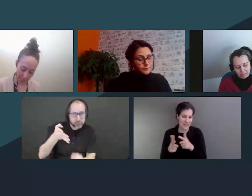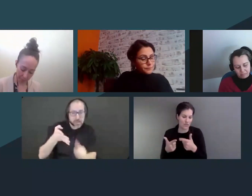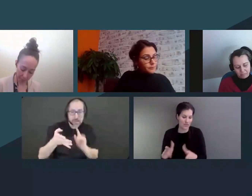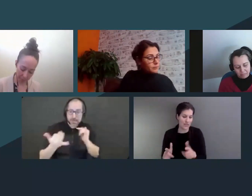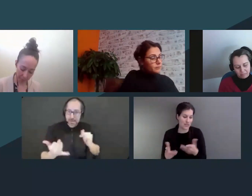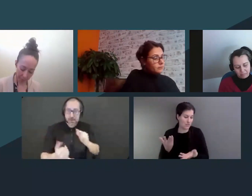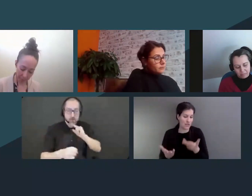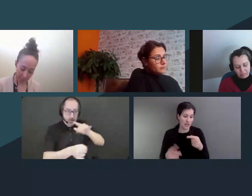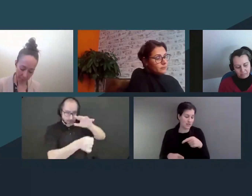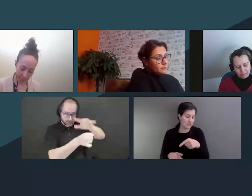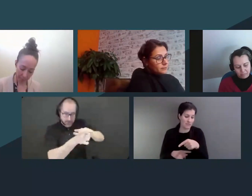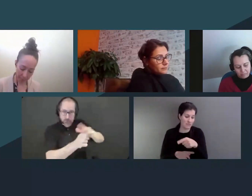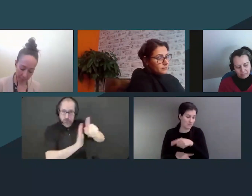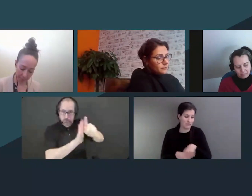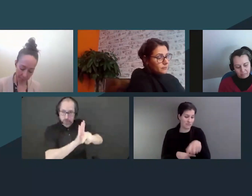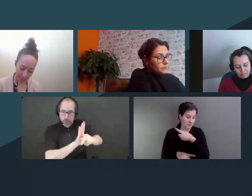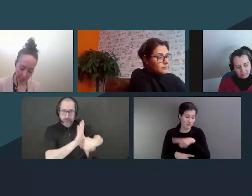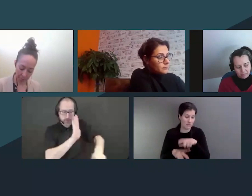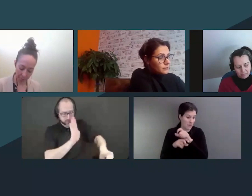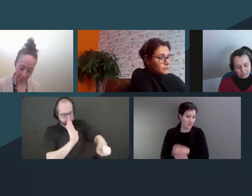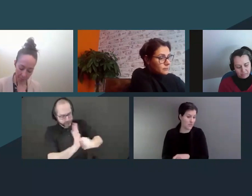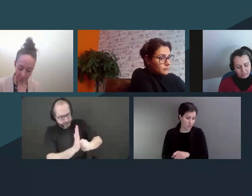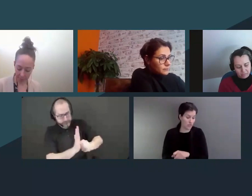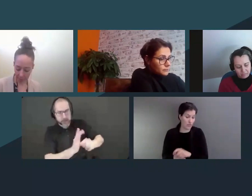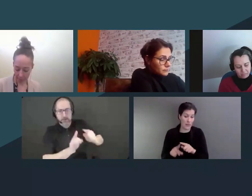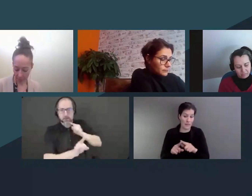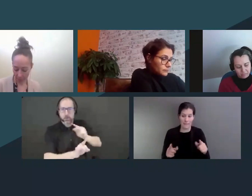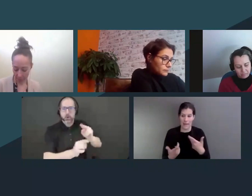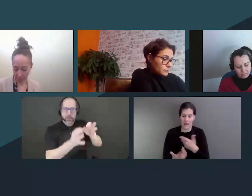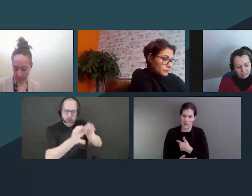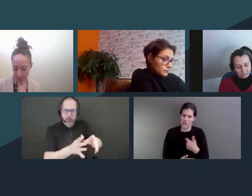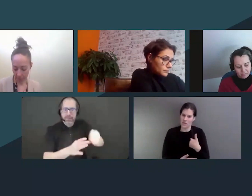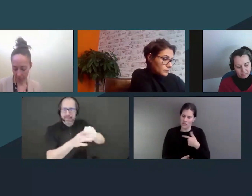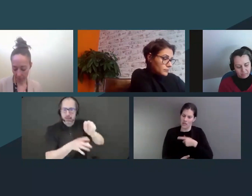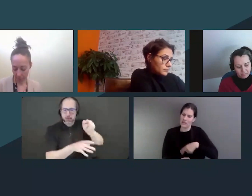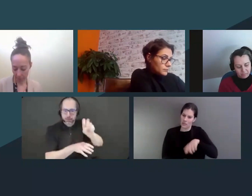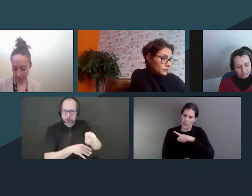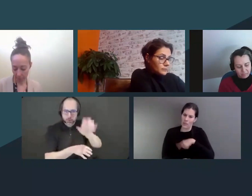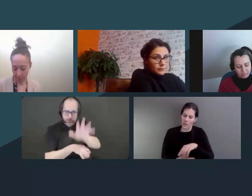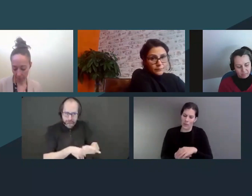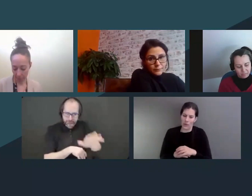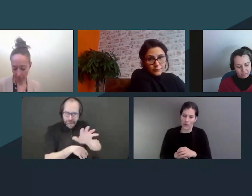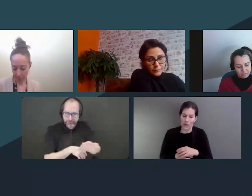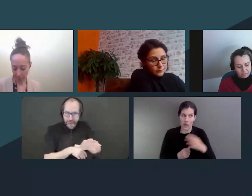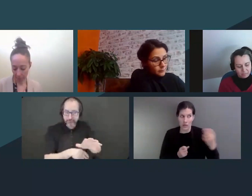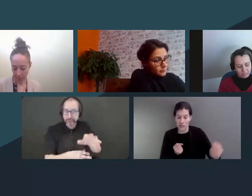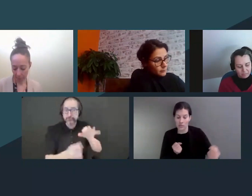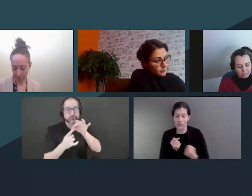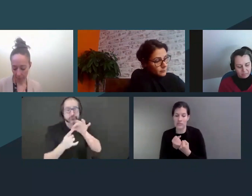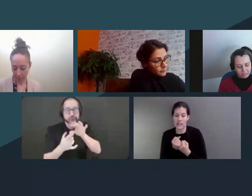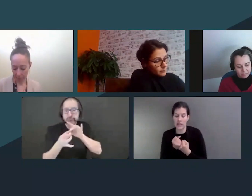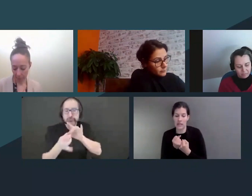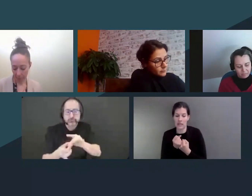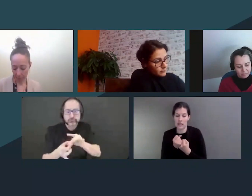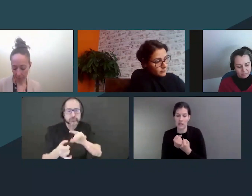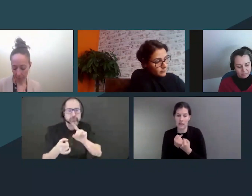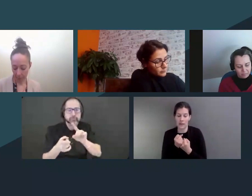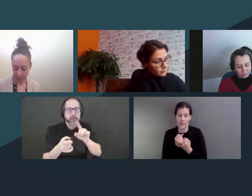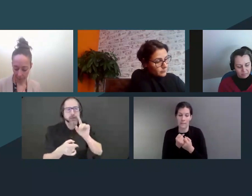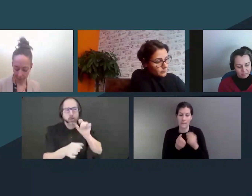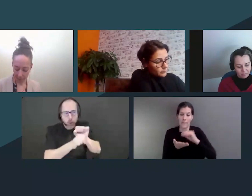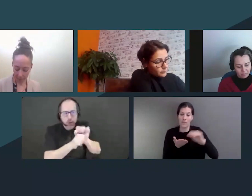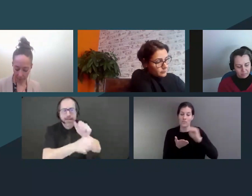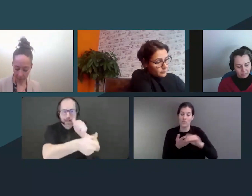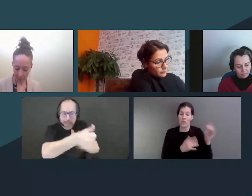sur l'interprétation en Nouvelle-Écosse, notamment en ce qui a trait au travail pour les services financés par le